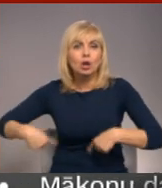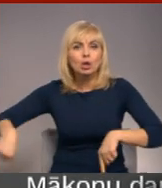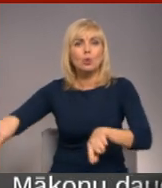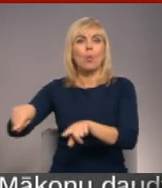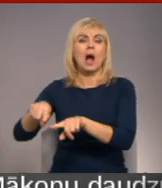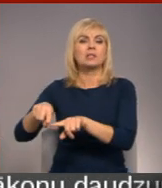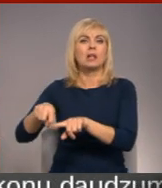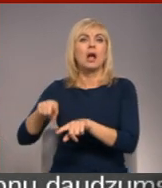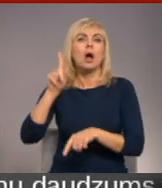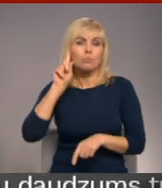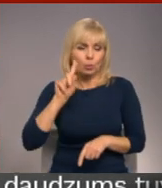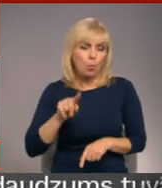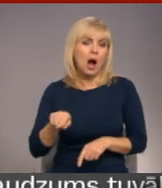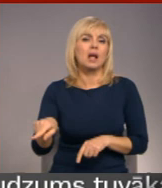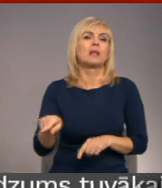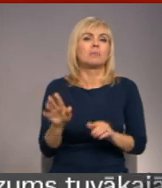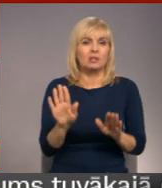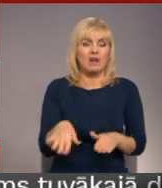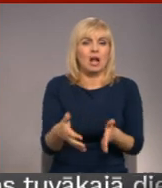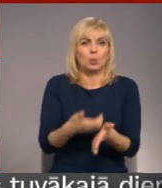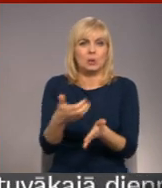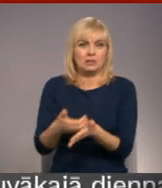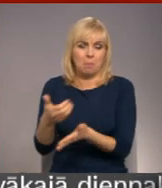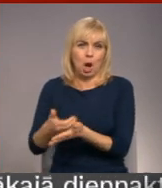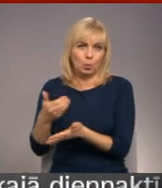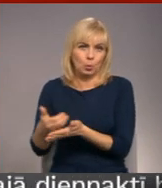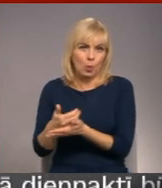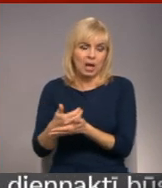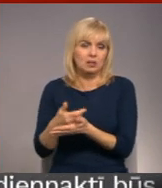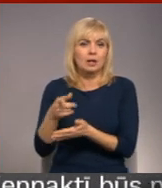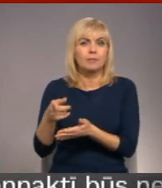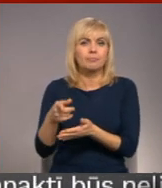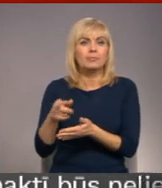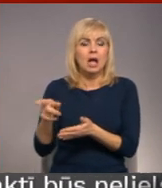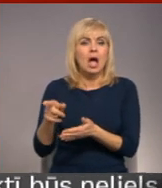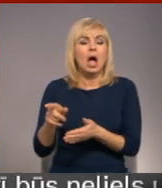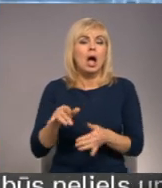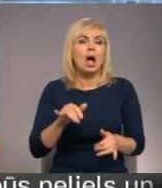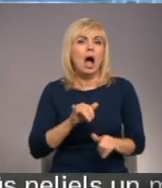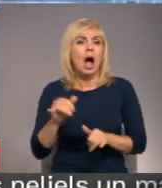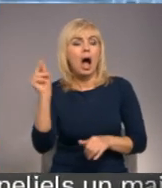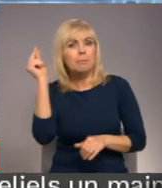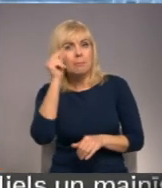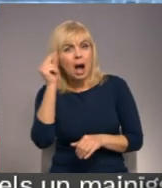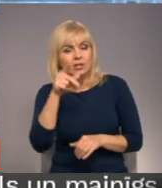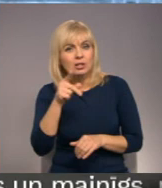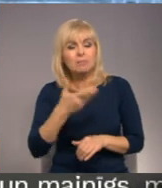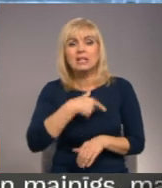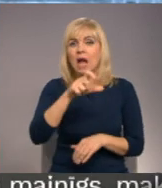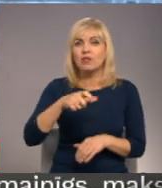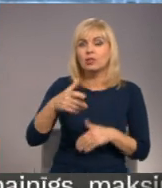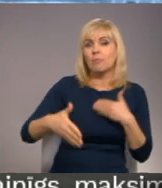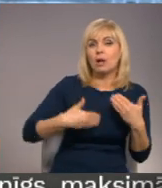un kur, protams, mēs varēsim izmantot teiksim, taktiskai apmācībai. Iedzīvotāju bažu